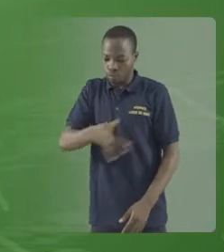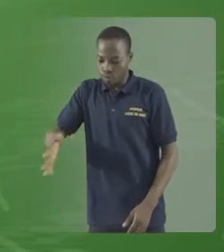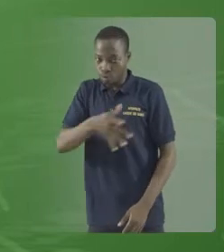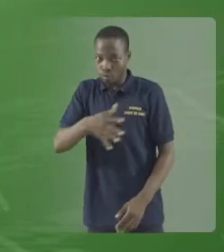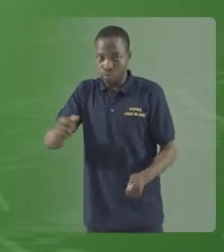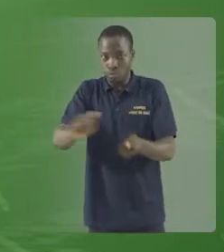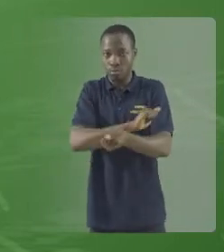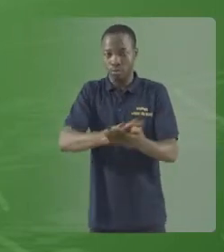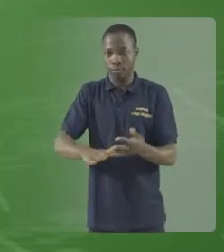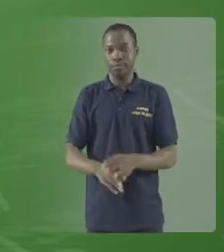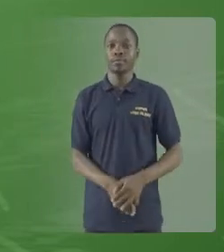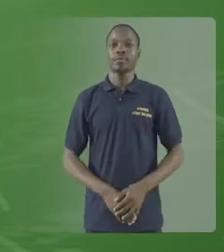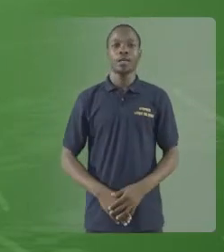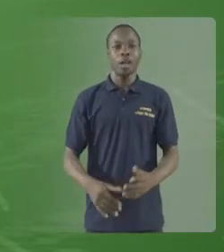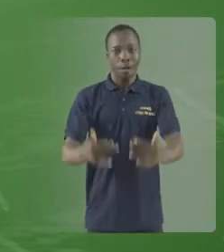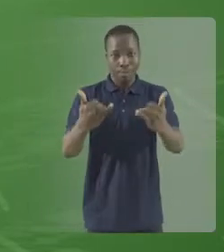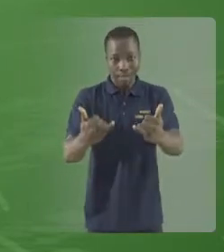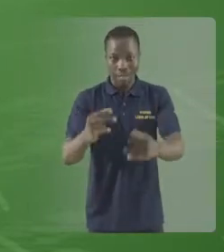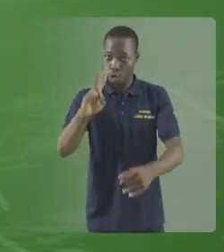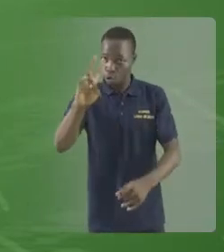Deuxième moyen,